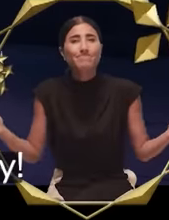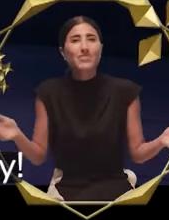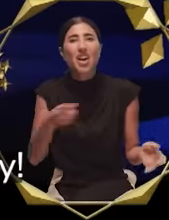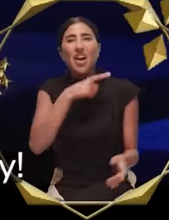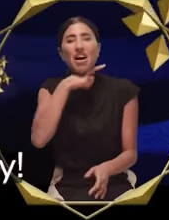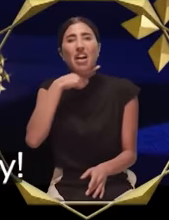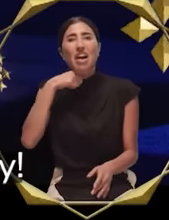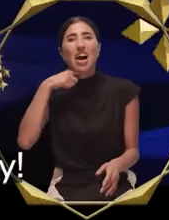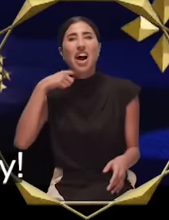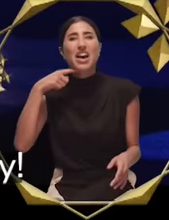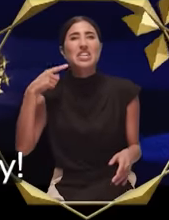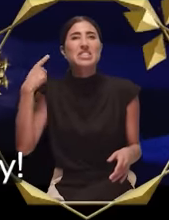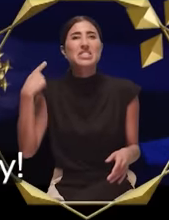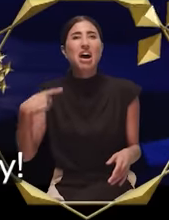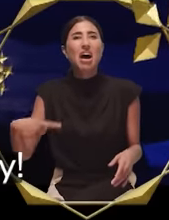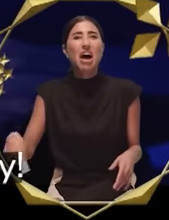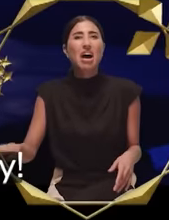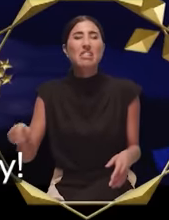لأجله يا خسارة